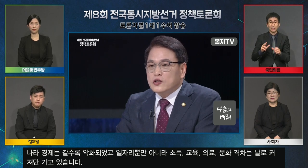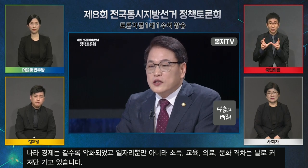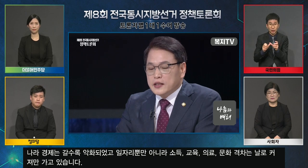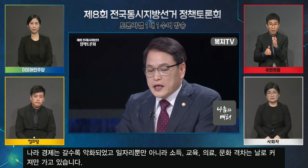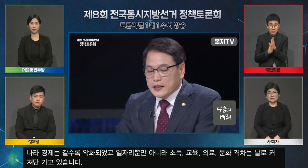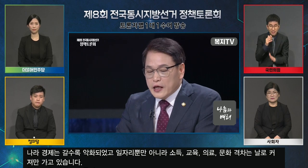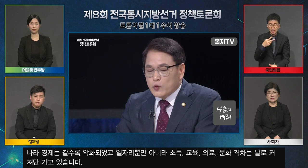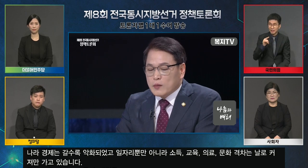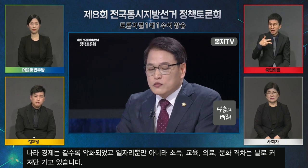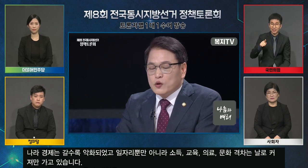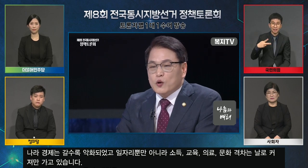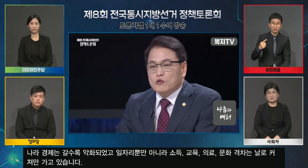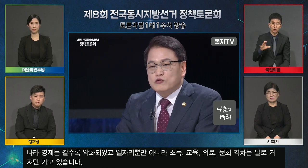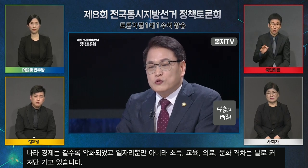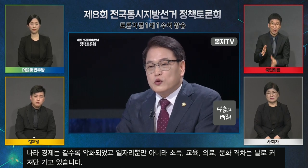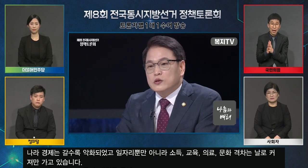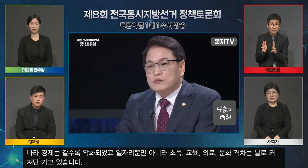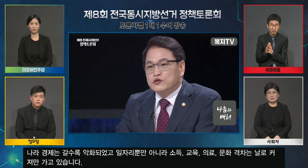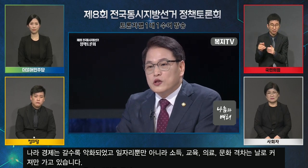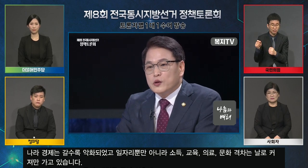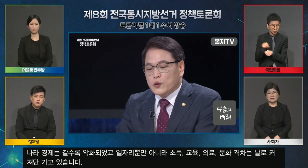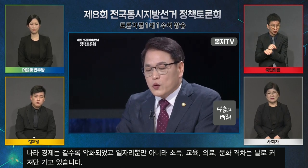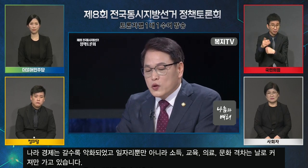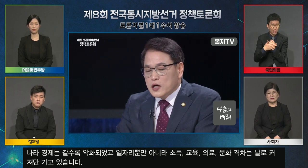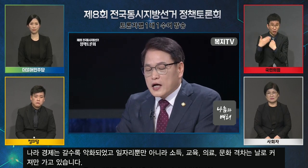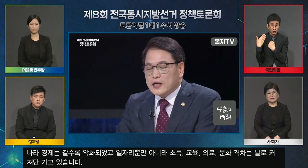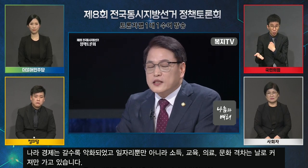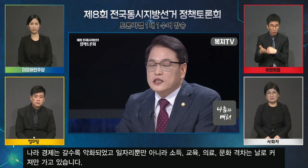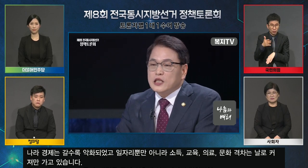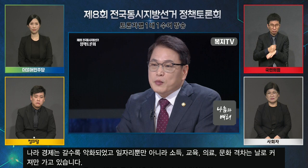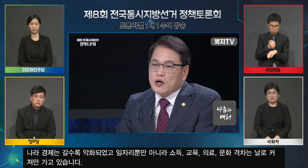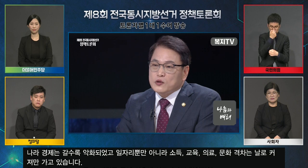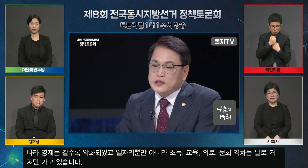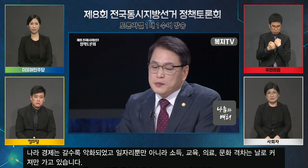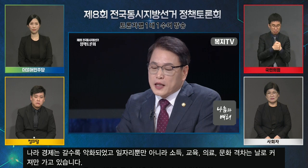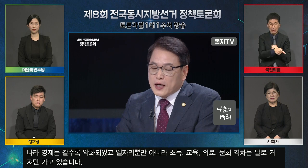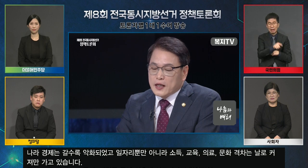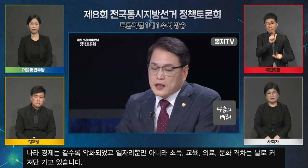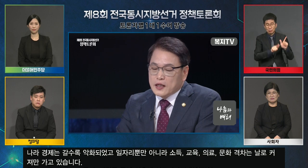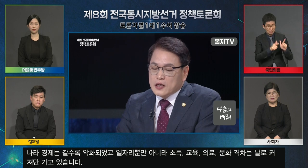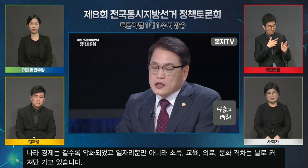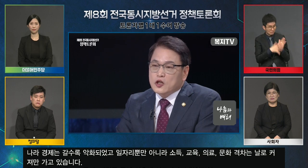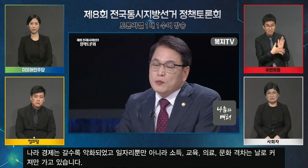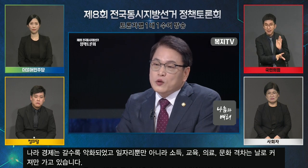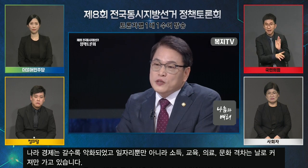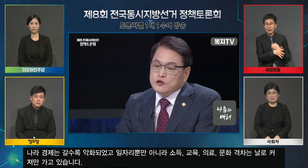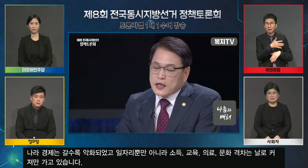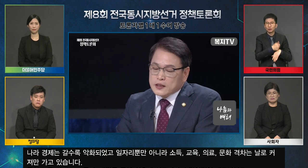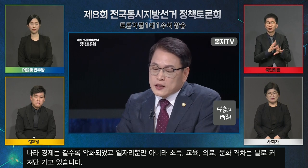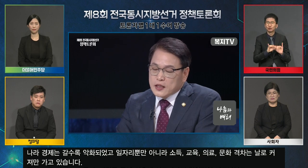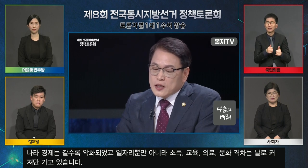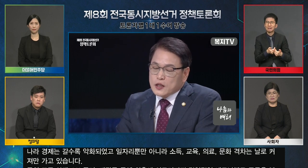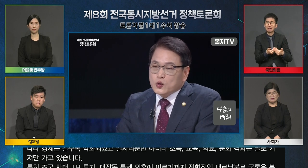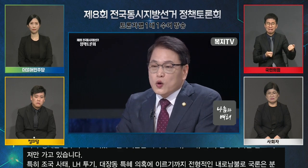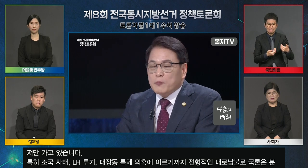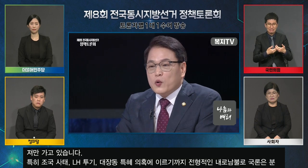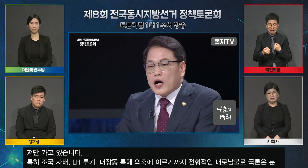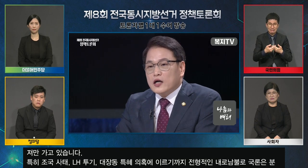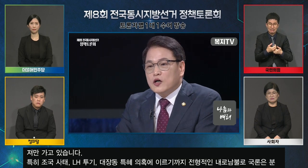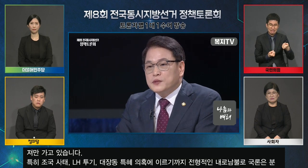전형적인 내로남불로 국론은 분열되고 갈등은 깊어하고 있습니다. 그럼에도 민주당은